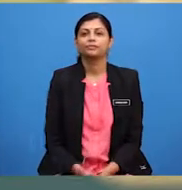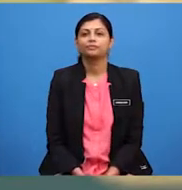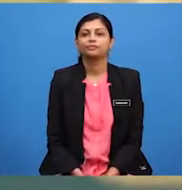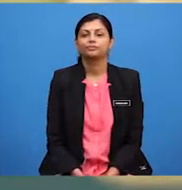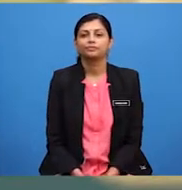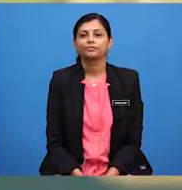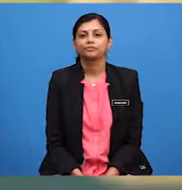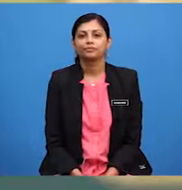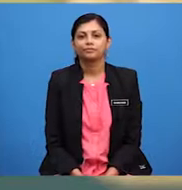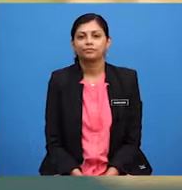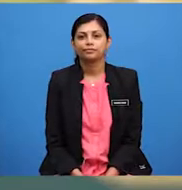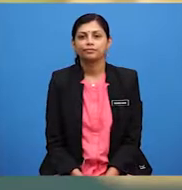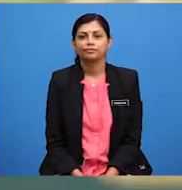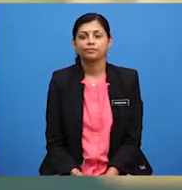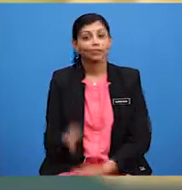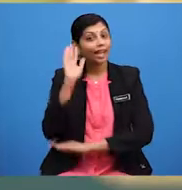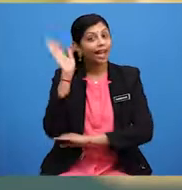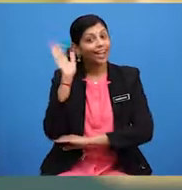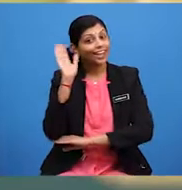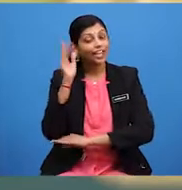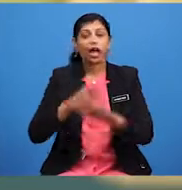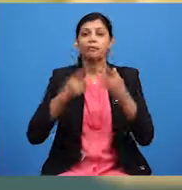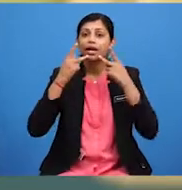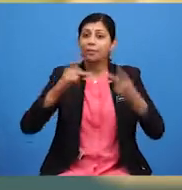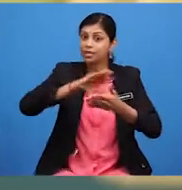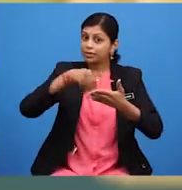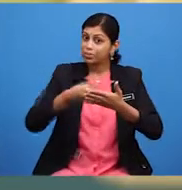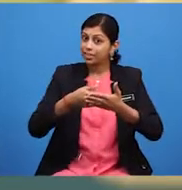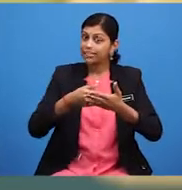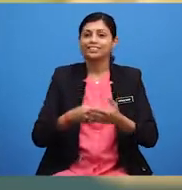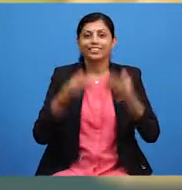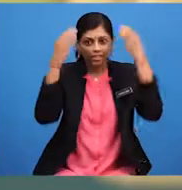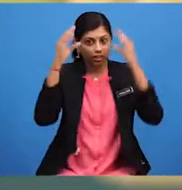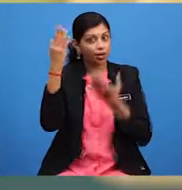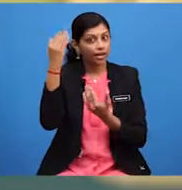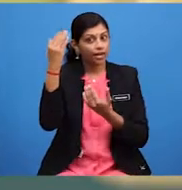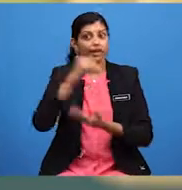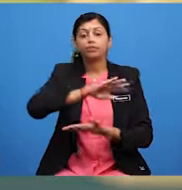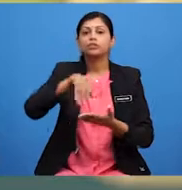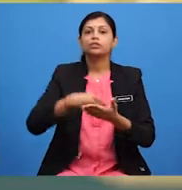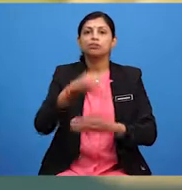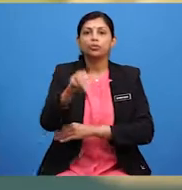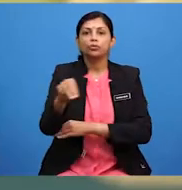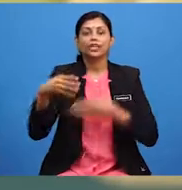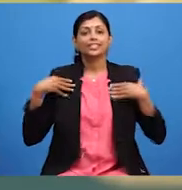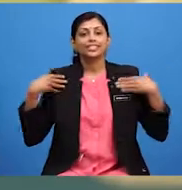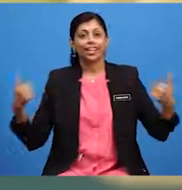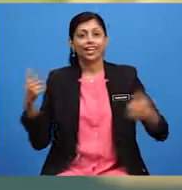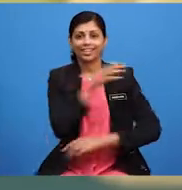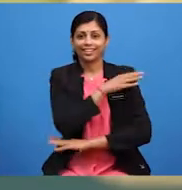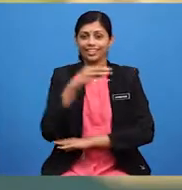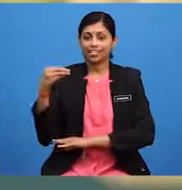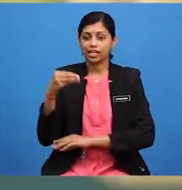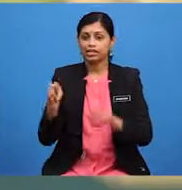Bandar Puncak Jalil. Hai, apa khabar semua? Cikgu harap semua murid sihat dan akan